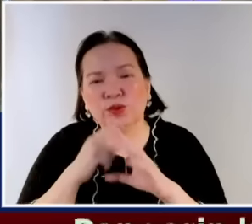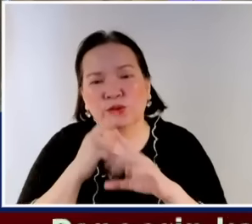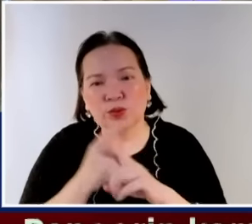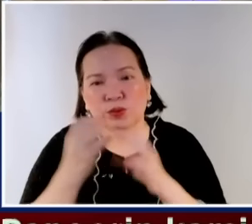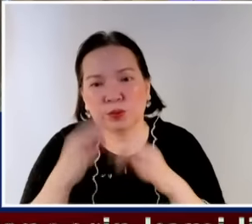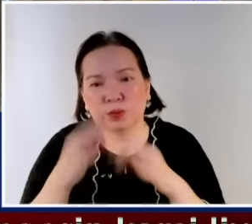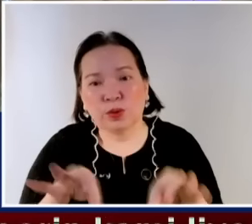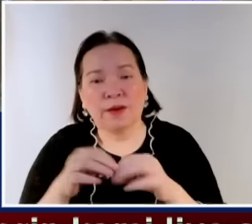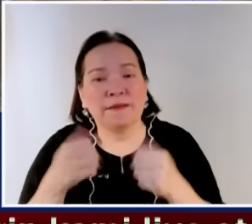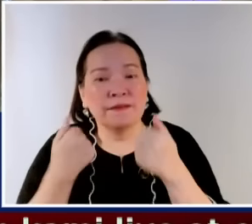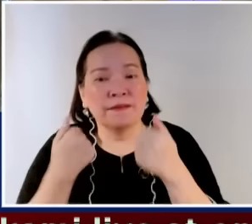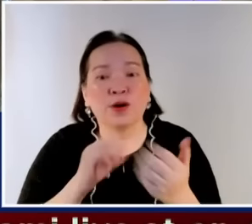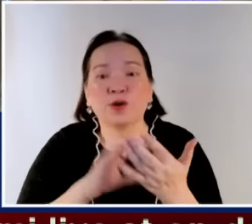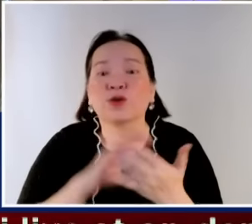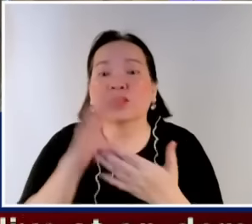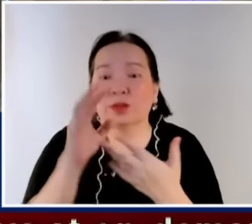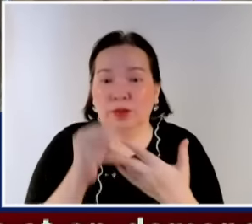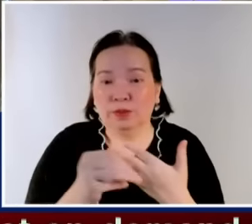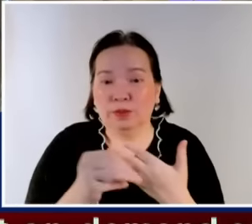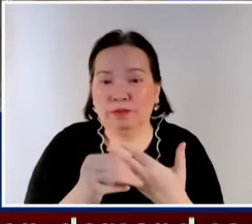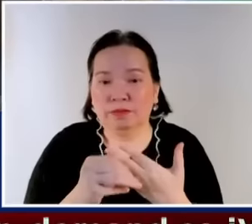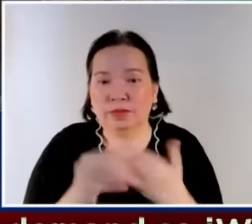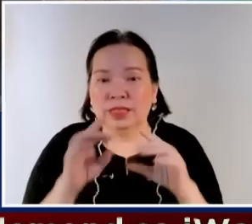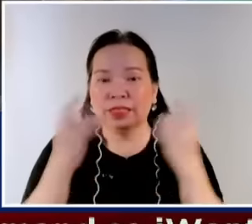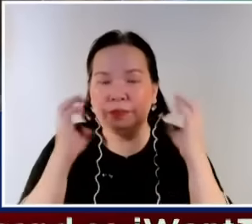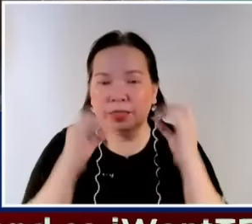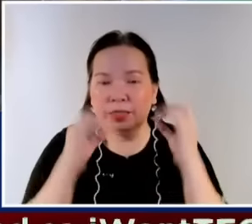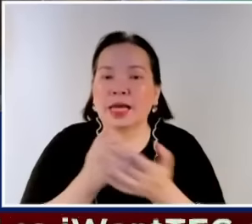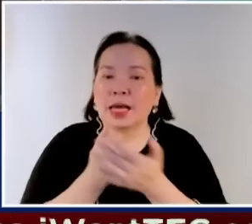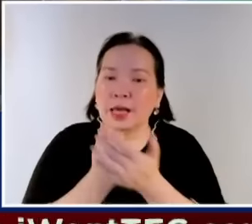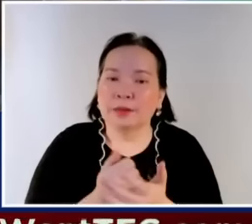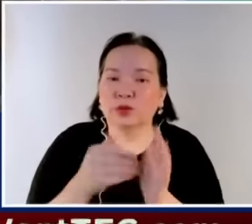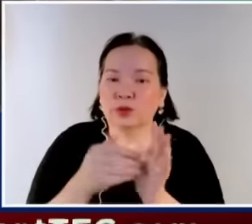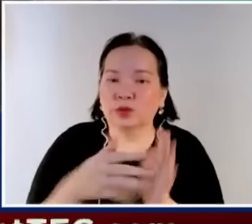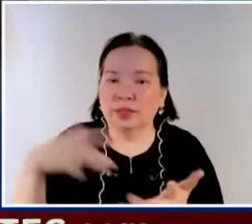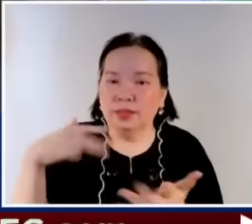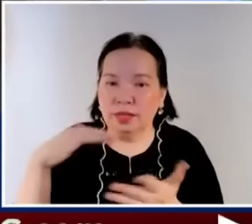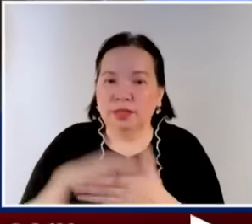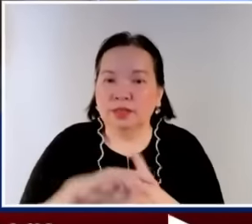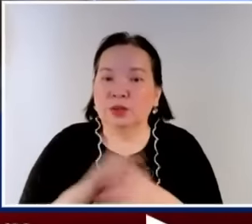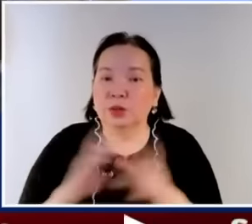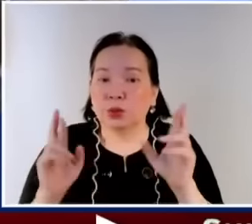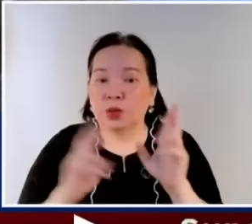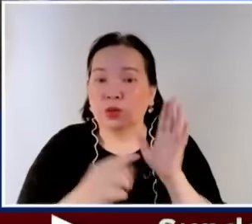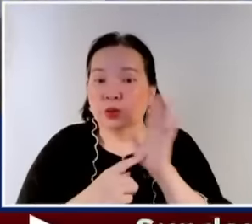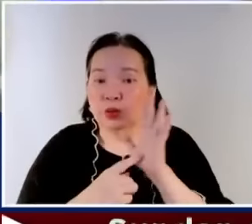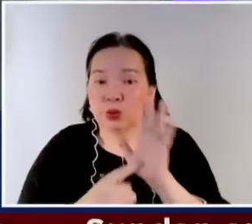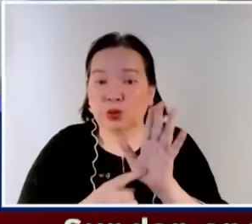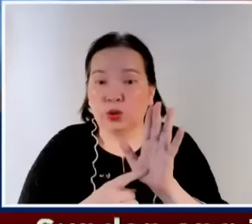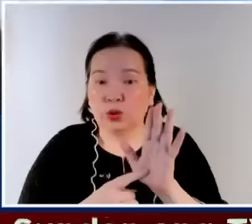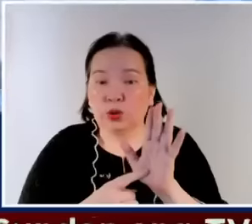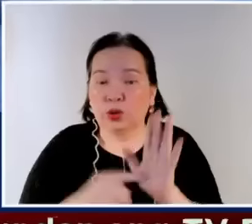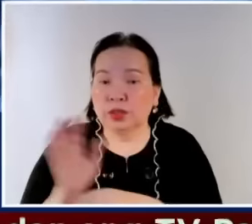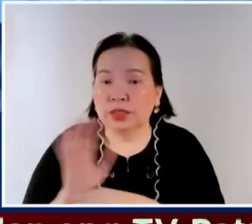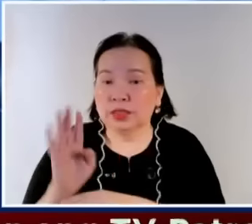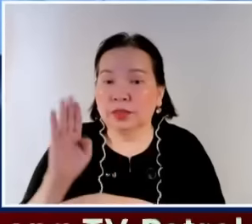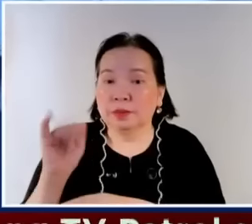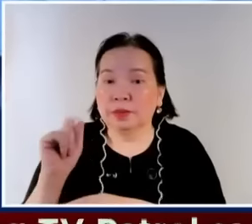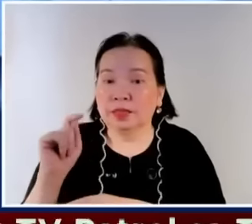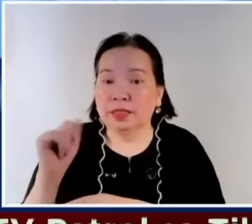curriculum-based, para makatulong sa pag-aaral ng mga bata. Nakatakdang ipalabas ang mga entries mula sa Sine Bata sa Southeast Asia